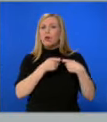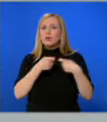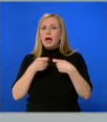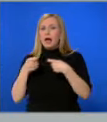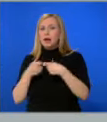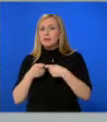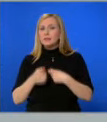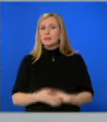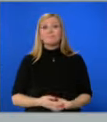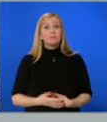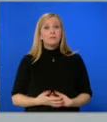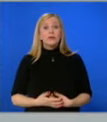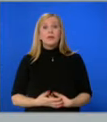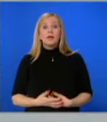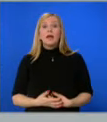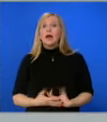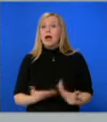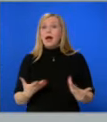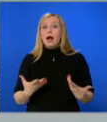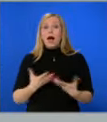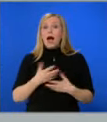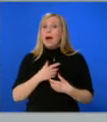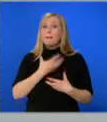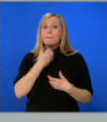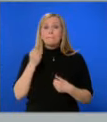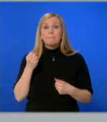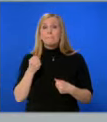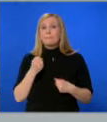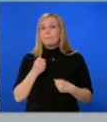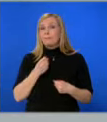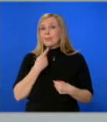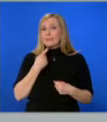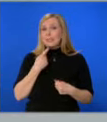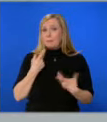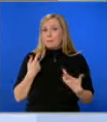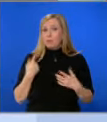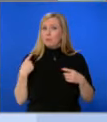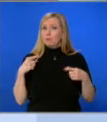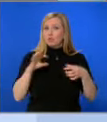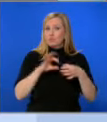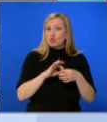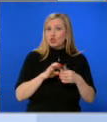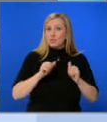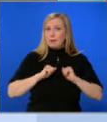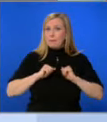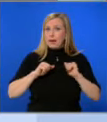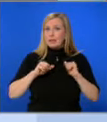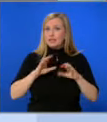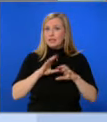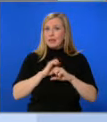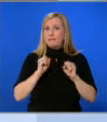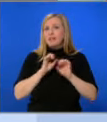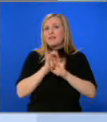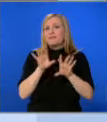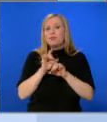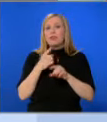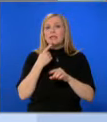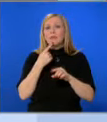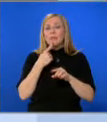на хората, които ще се обръщат към за помощ, гарантирана ли е, че ще бъде запазена, че няма по никакъв